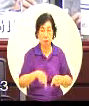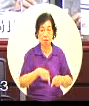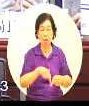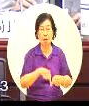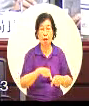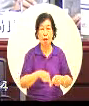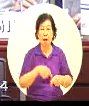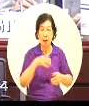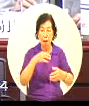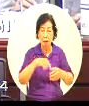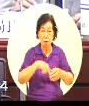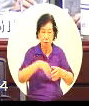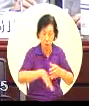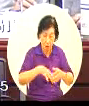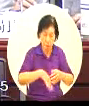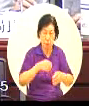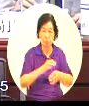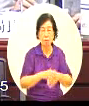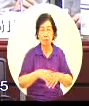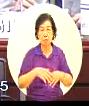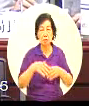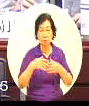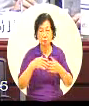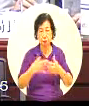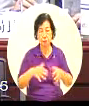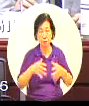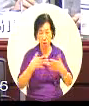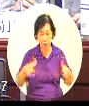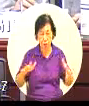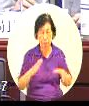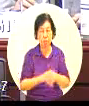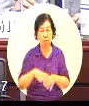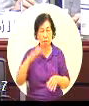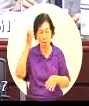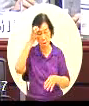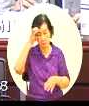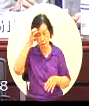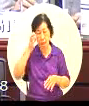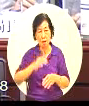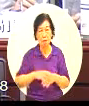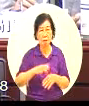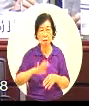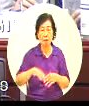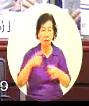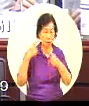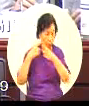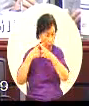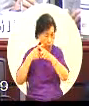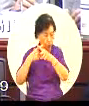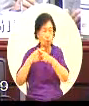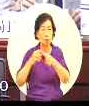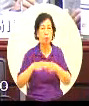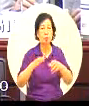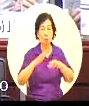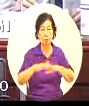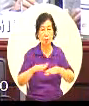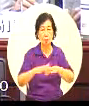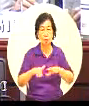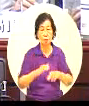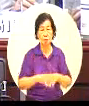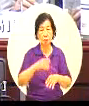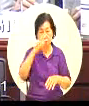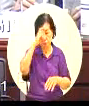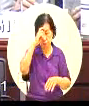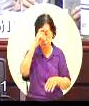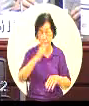有请人事处研考会能够积极的研拟这个部分啊，希望朝